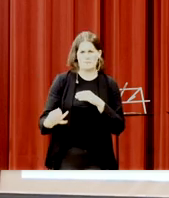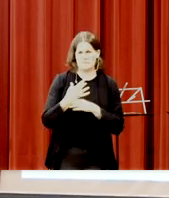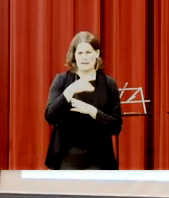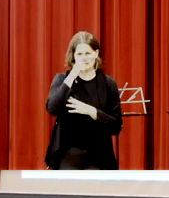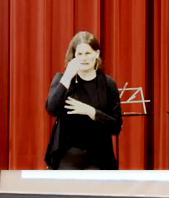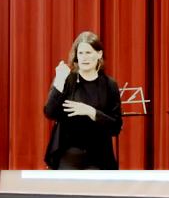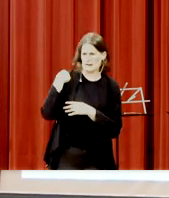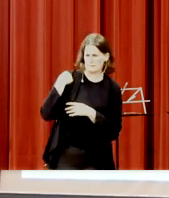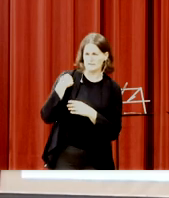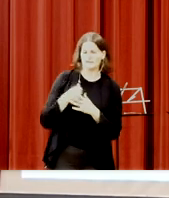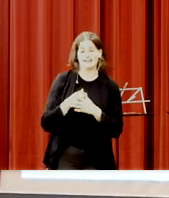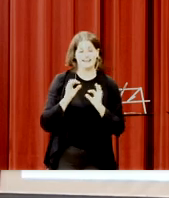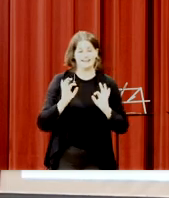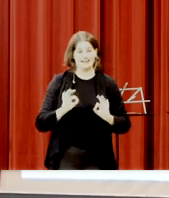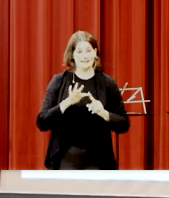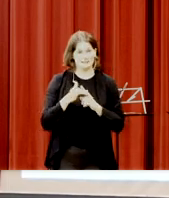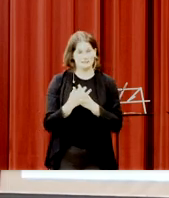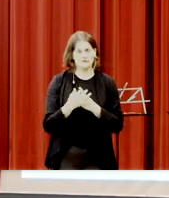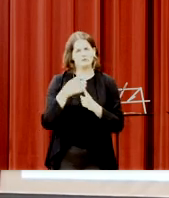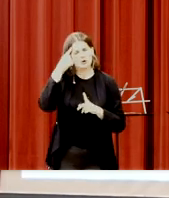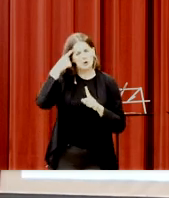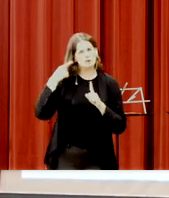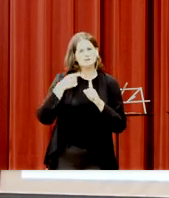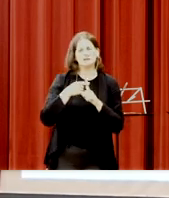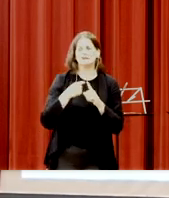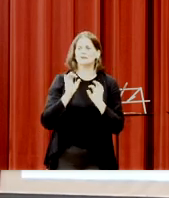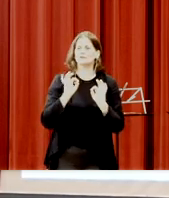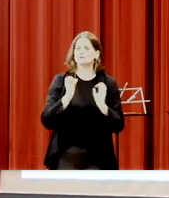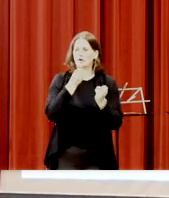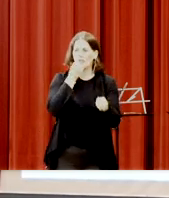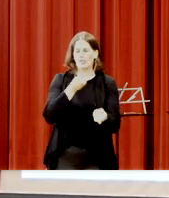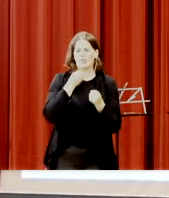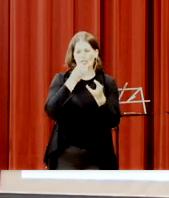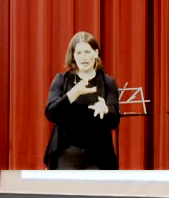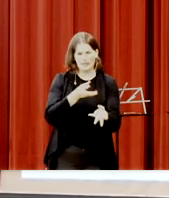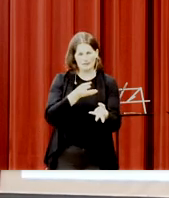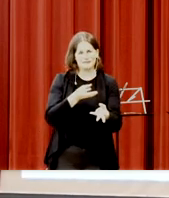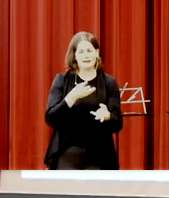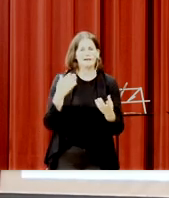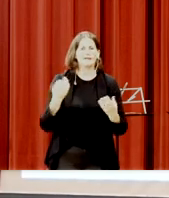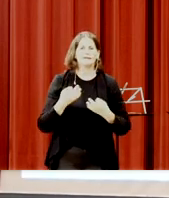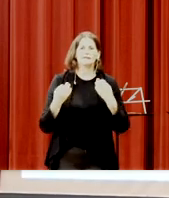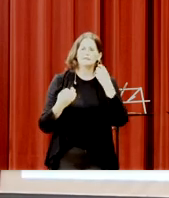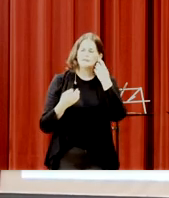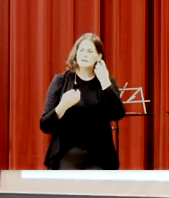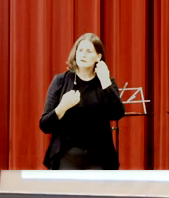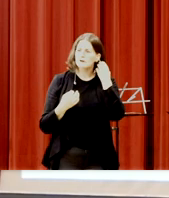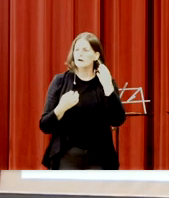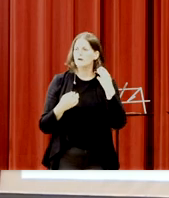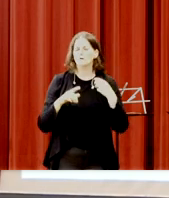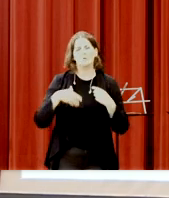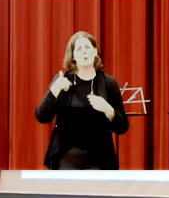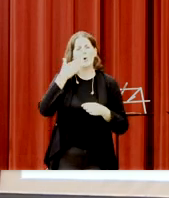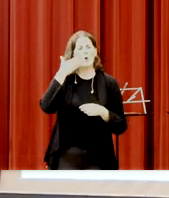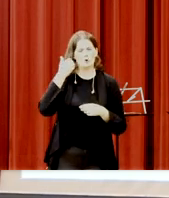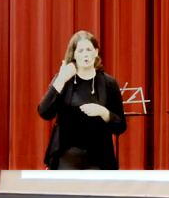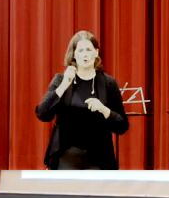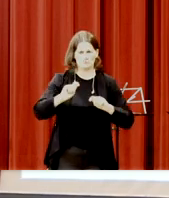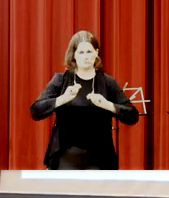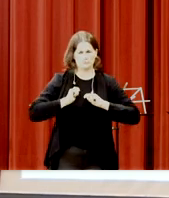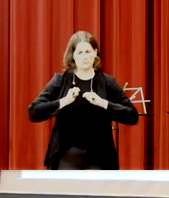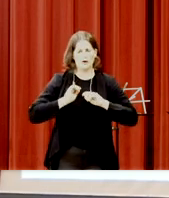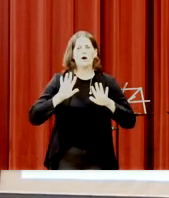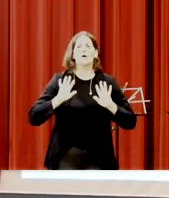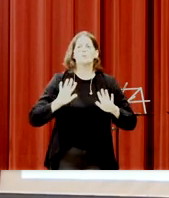d'orgull, però fins ara aquest increment d'alumnes doncs, no ha anat acompanyat dels recursos necessaris, i parlo